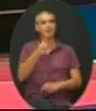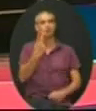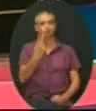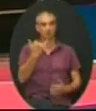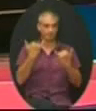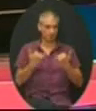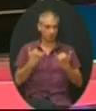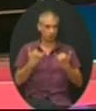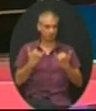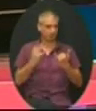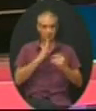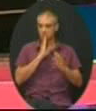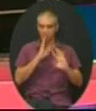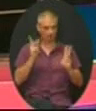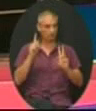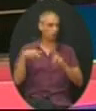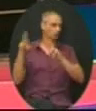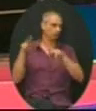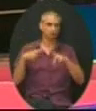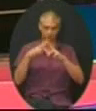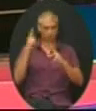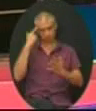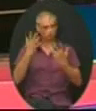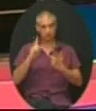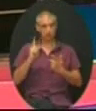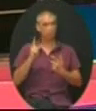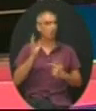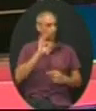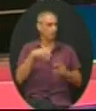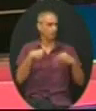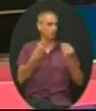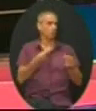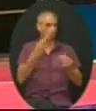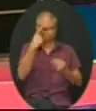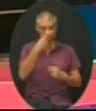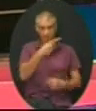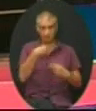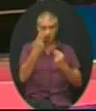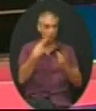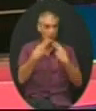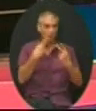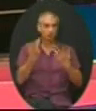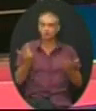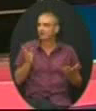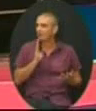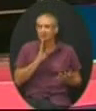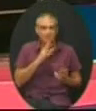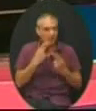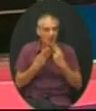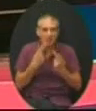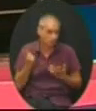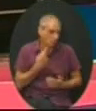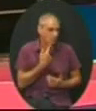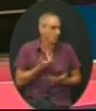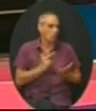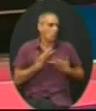עכשיו. אין שום בעיה, הוא יחזור מצרפת, הוא שוקל, הוא לא הקנית. בכל זאת ייתנו לו, הוא חושב שיתנו לו להשיב תשובות. הוא אין לו בעיה להשיב. זה מה שהוא